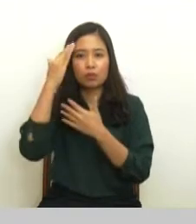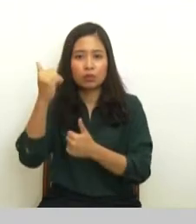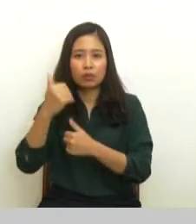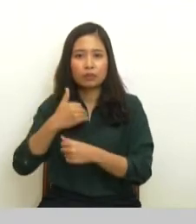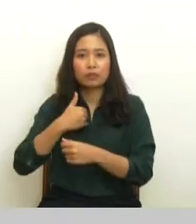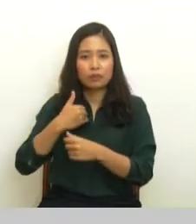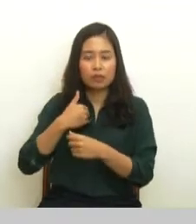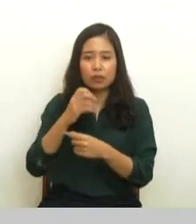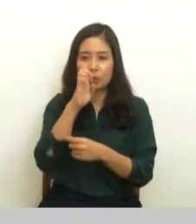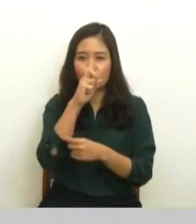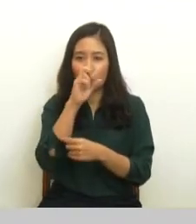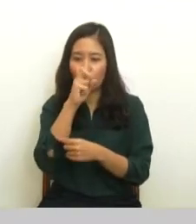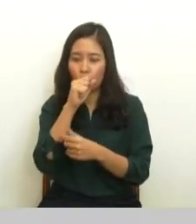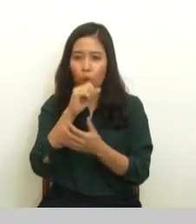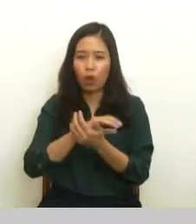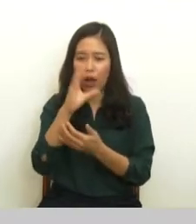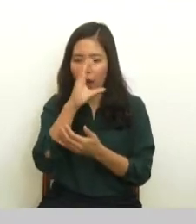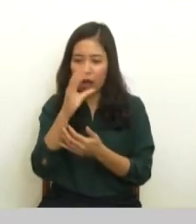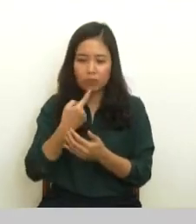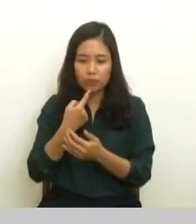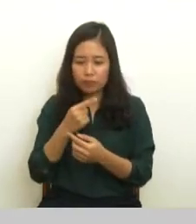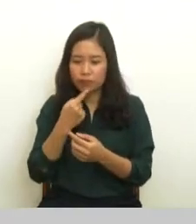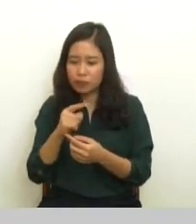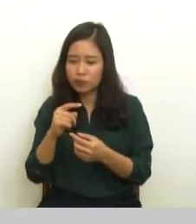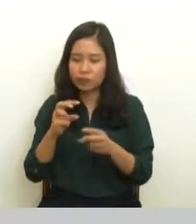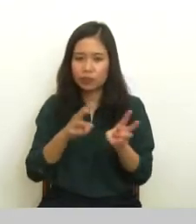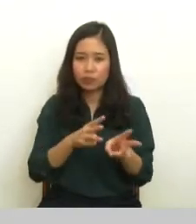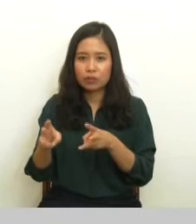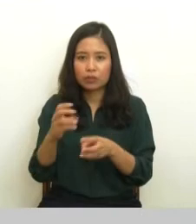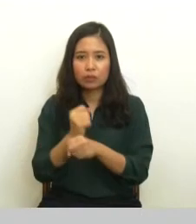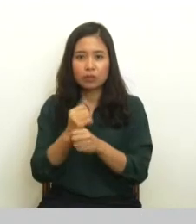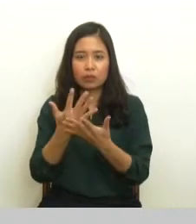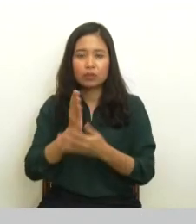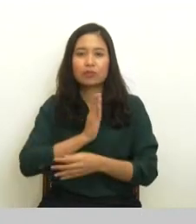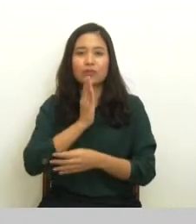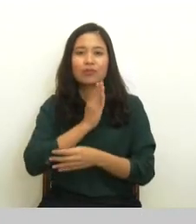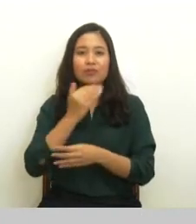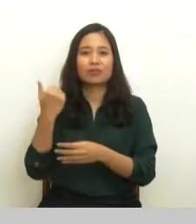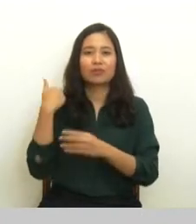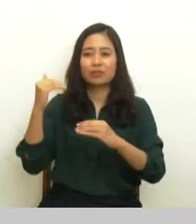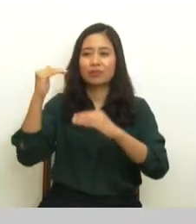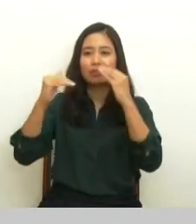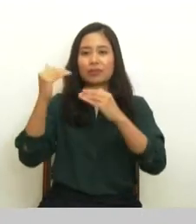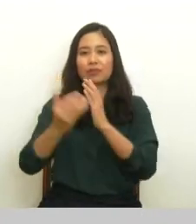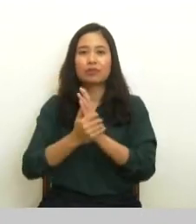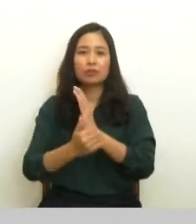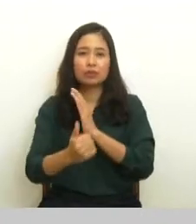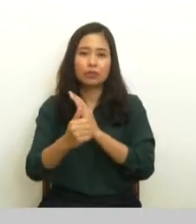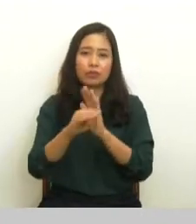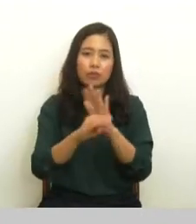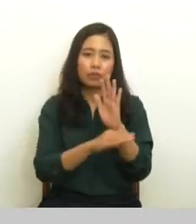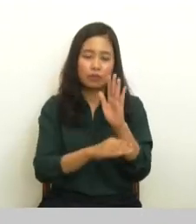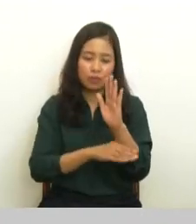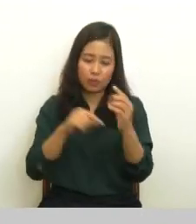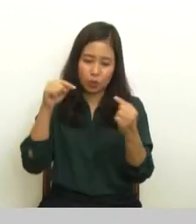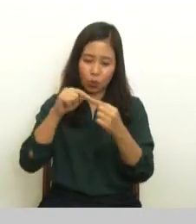ได้ทดลองและหาคำตอบ ด้วยตนเองเกิดความภูมิใจ และพัฒนาทักษะ และกระบวนการทำวทย